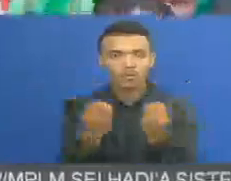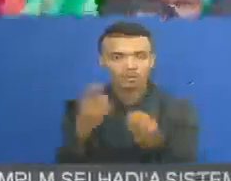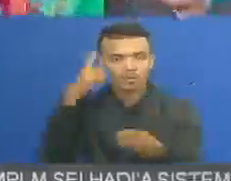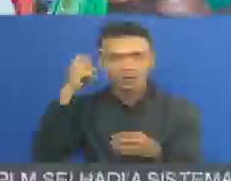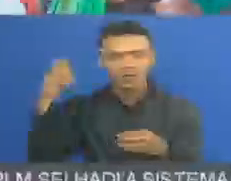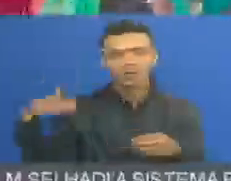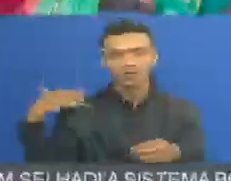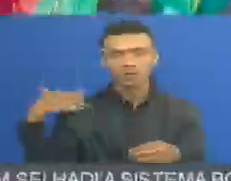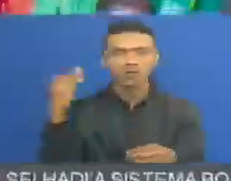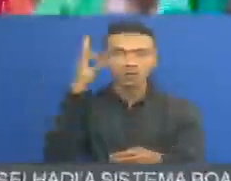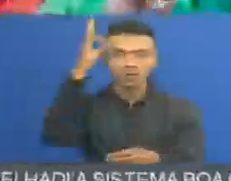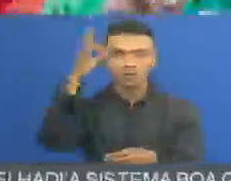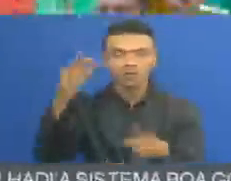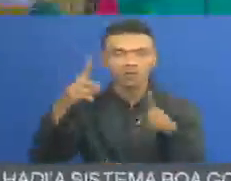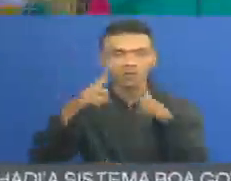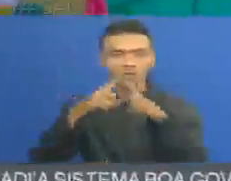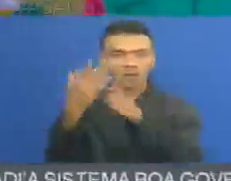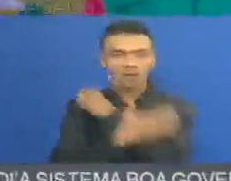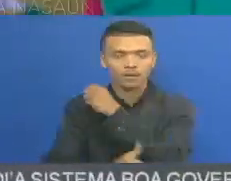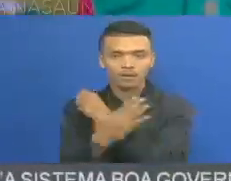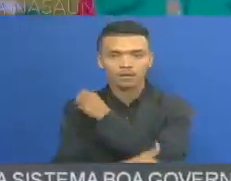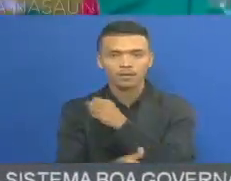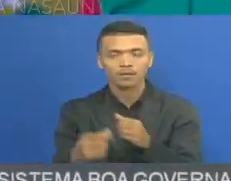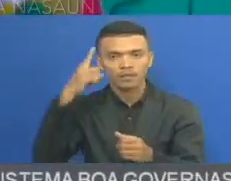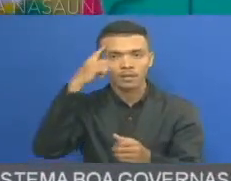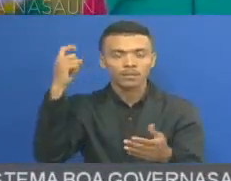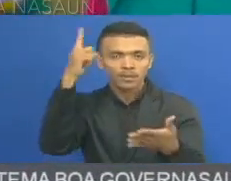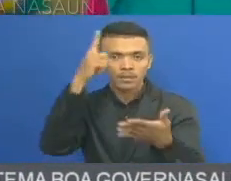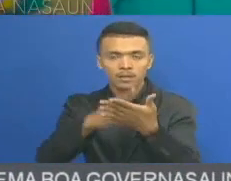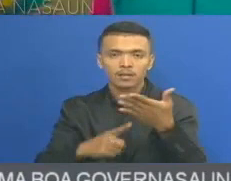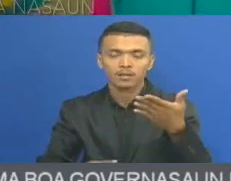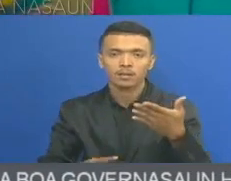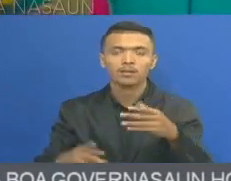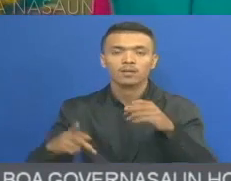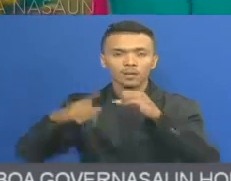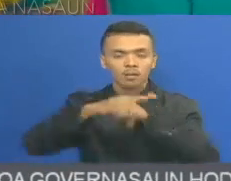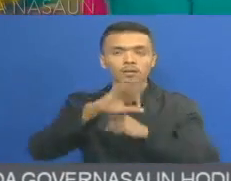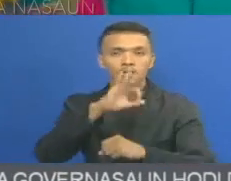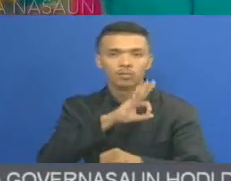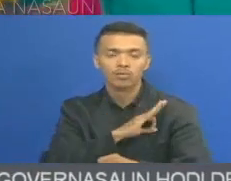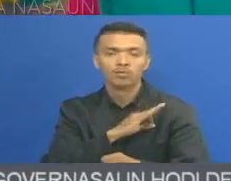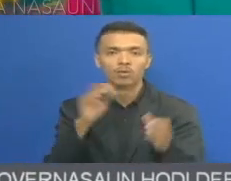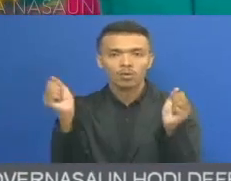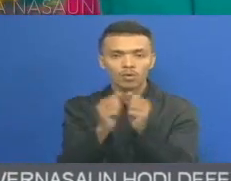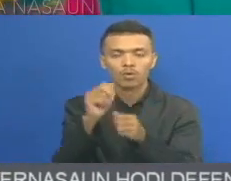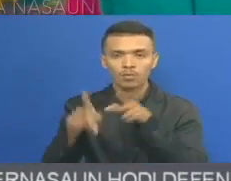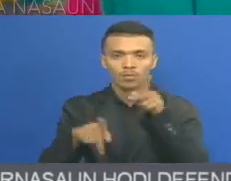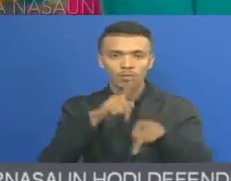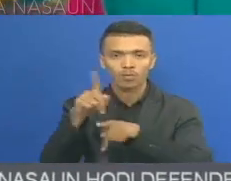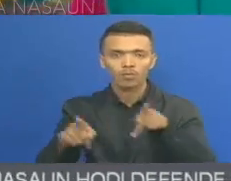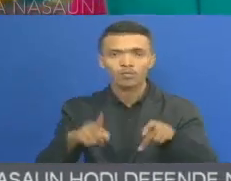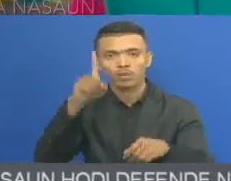joven mak futuro ba nasaung tamba sa kunto ne hone pombo ne mak